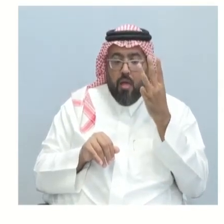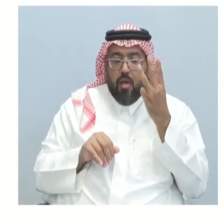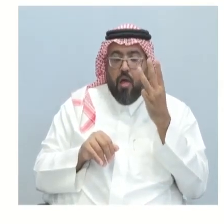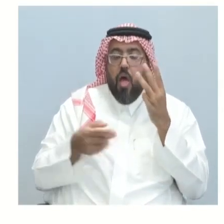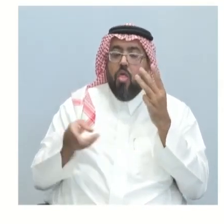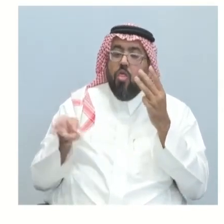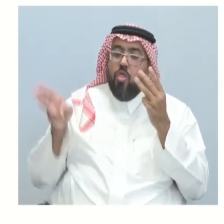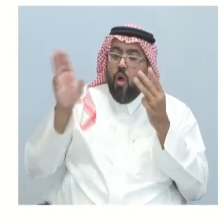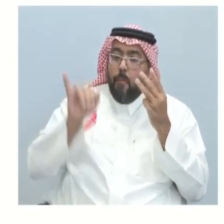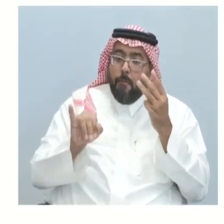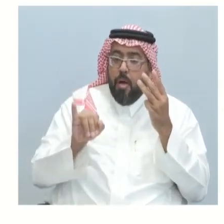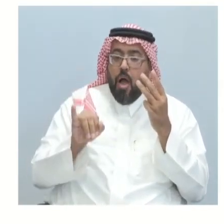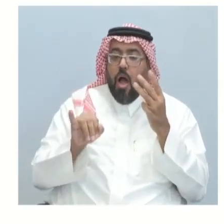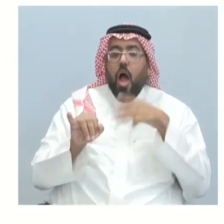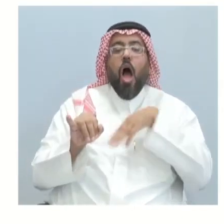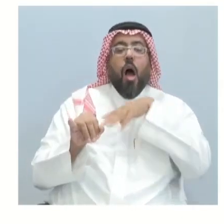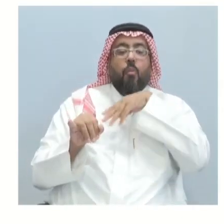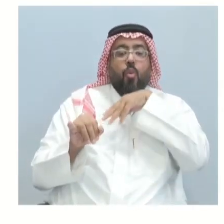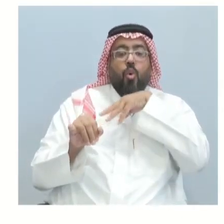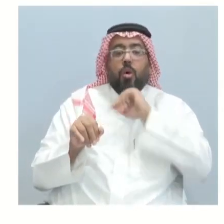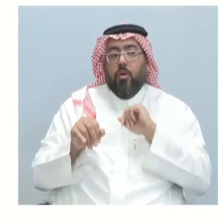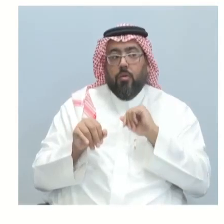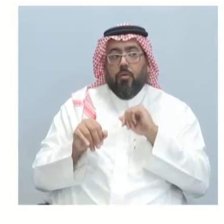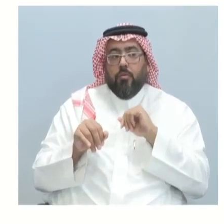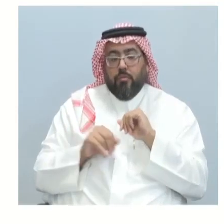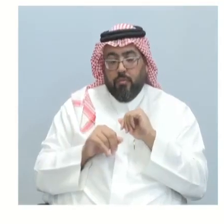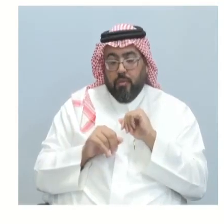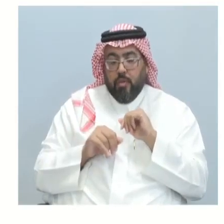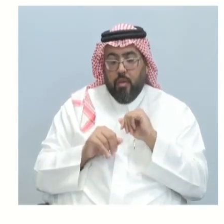واحد ثم امك في المره